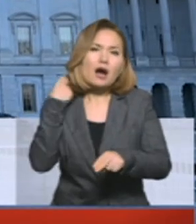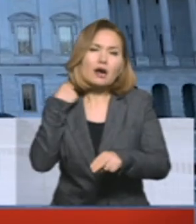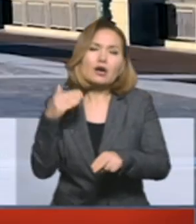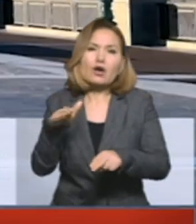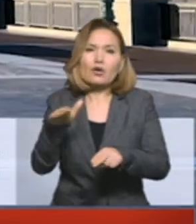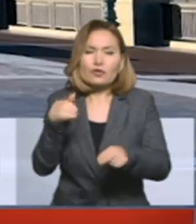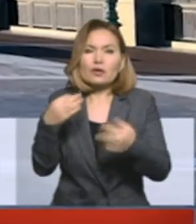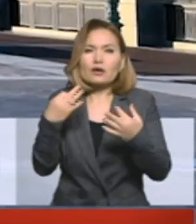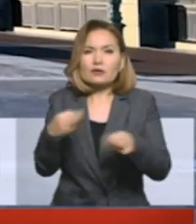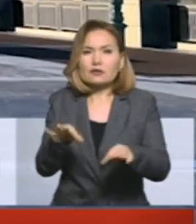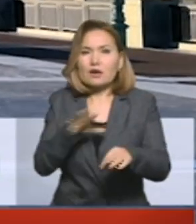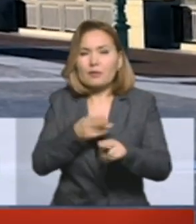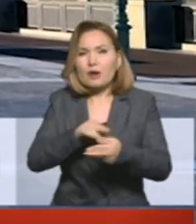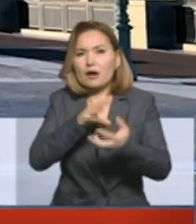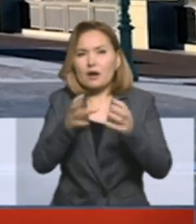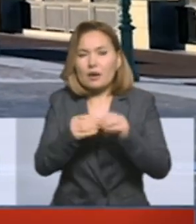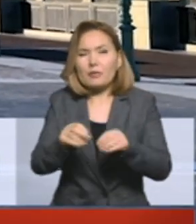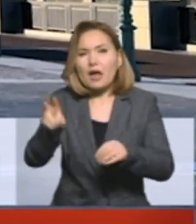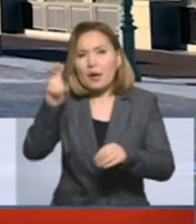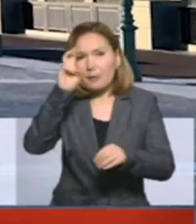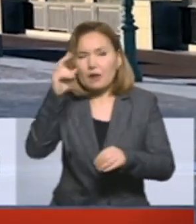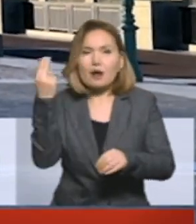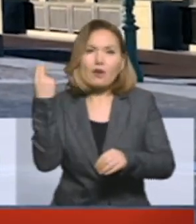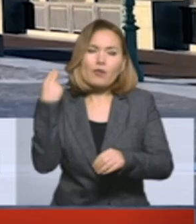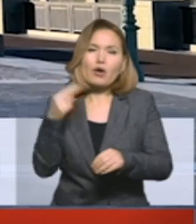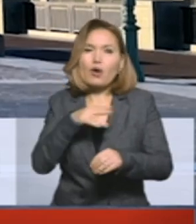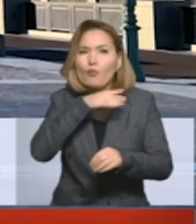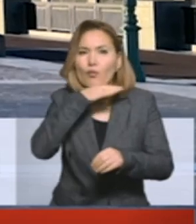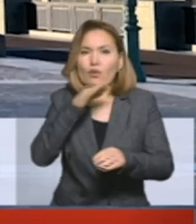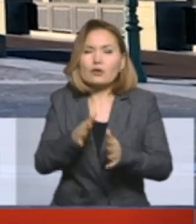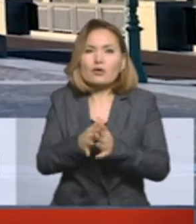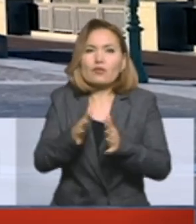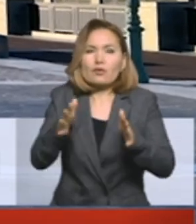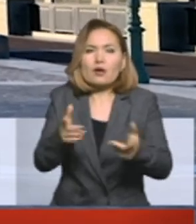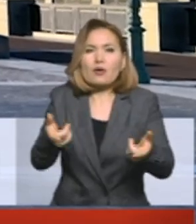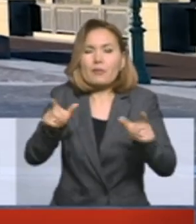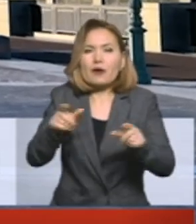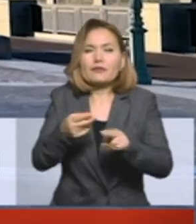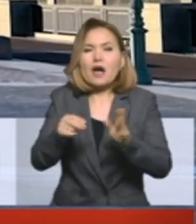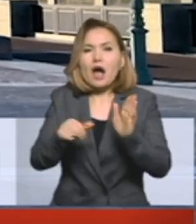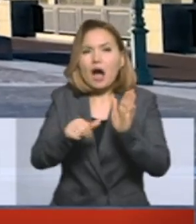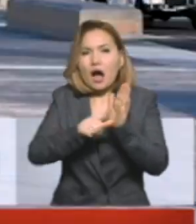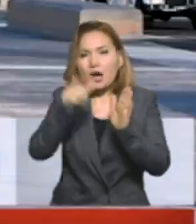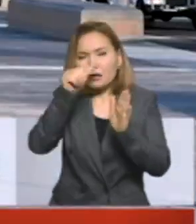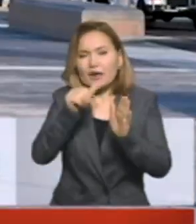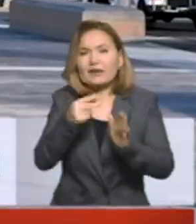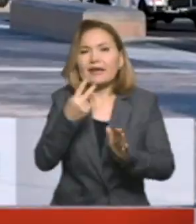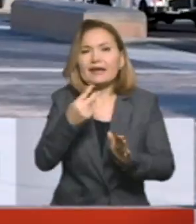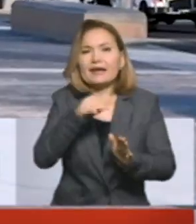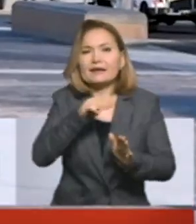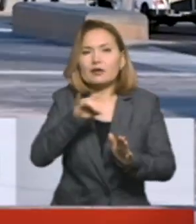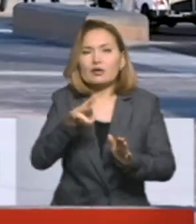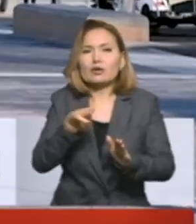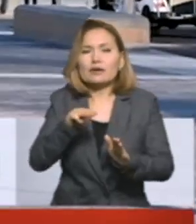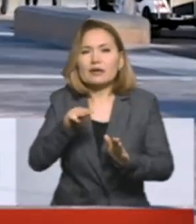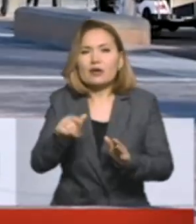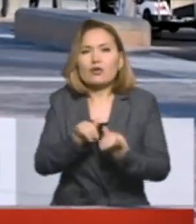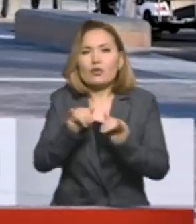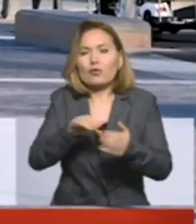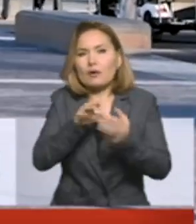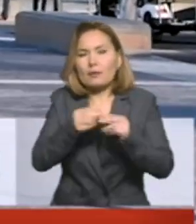мүмкіндік бергенді. Соның салдарынан мемлекеттік берешек күрт өсті. Алты айдың ішінде 2 триллион долларға көбейді. Конгресс ұлттық